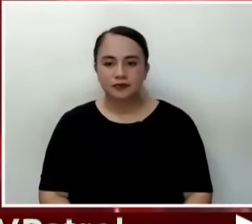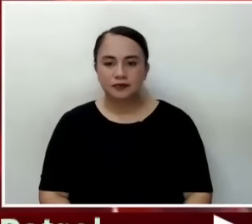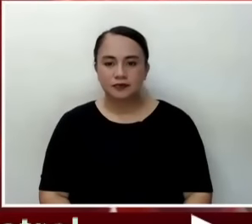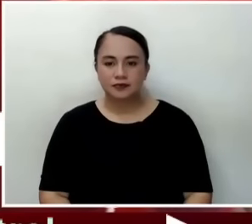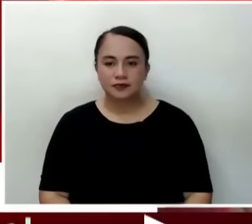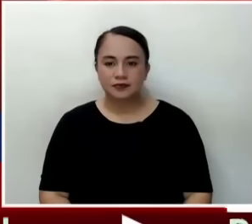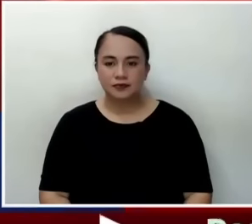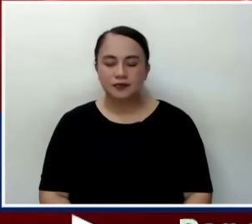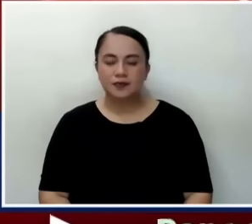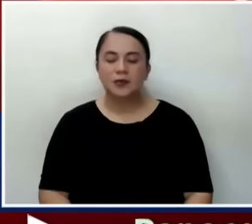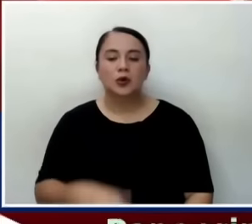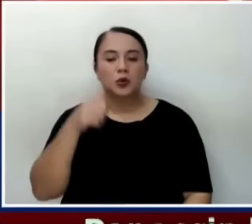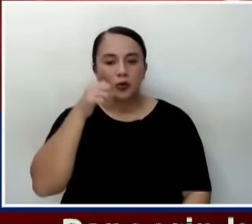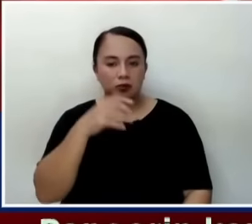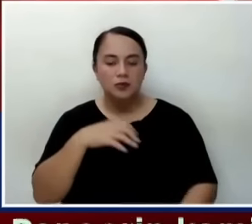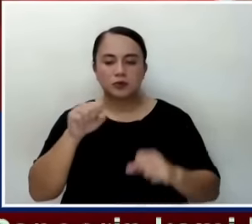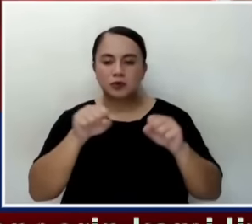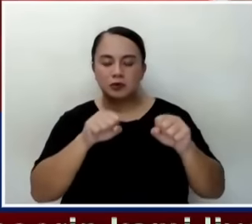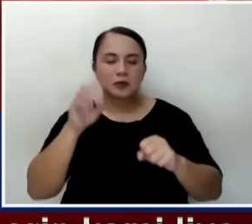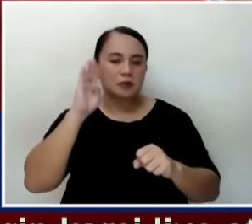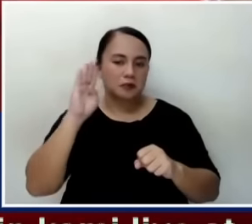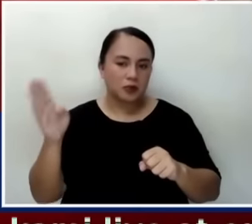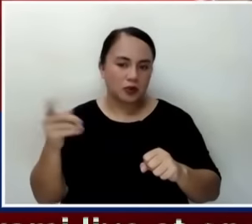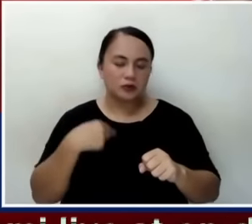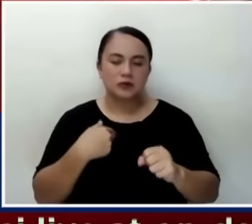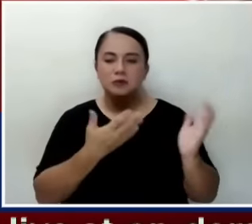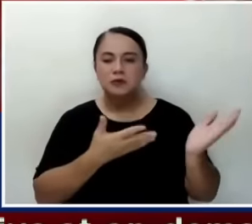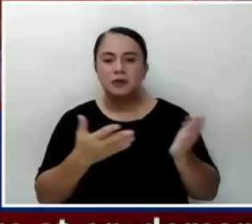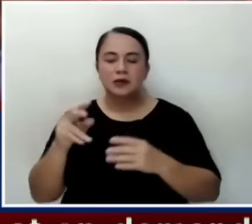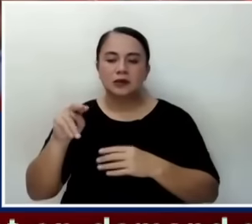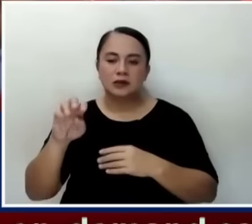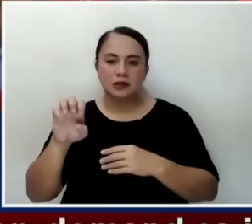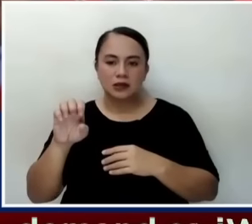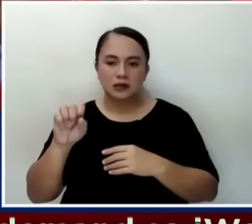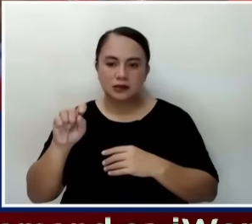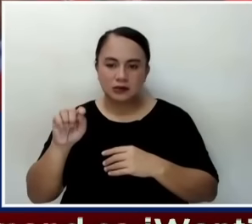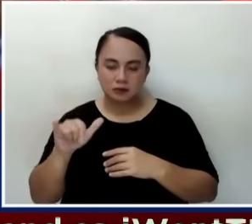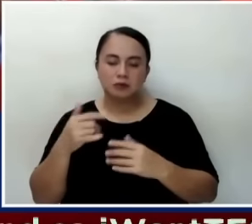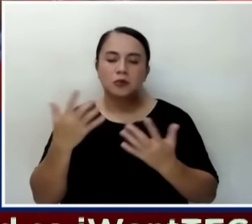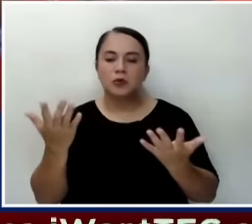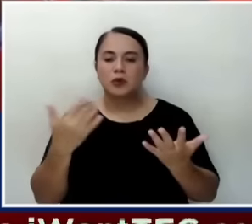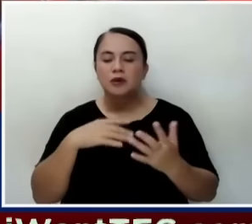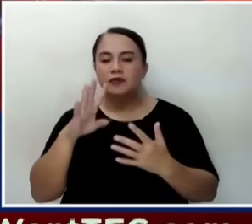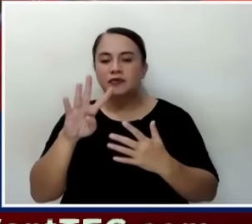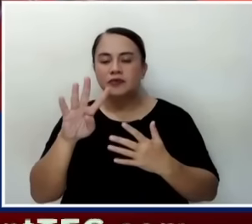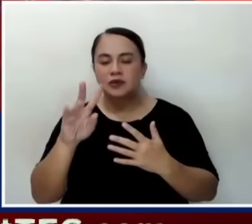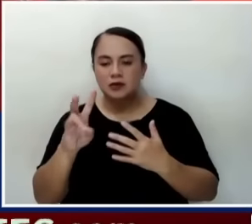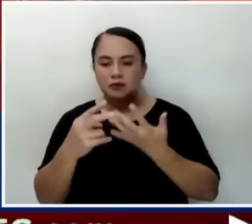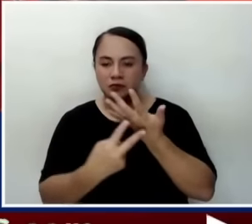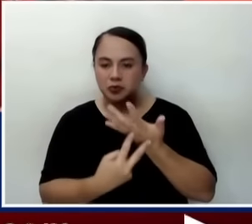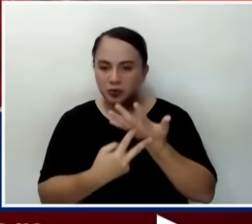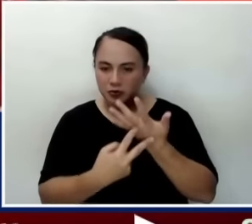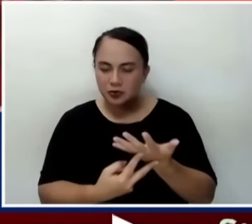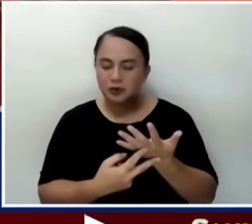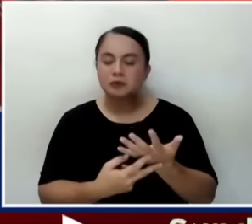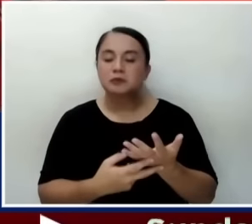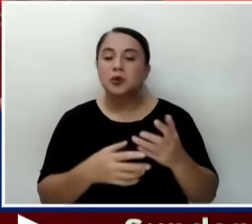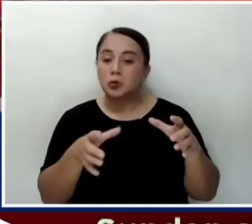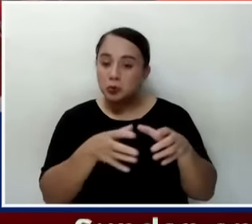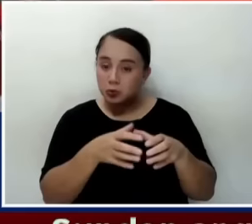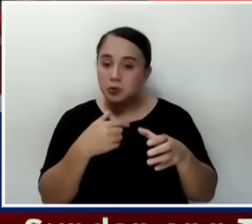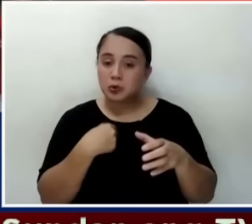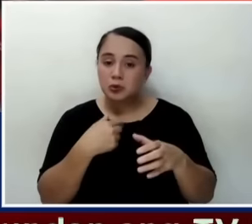Sa women's boxing, bronze medal ang mayuwi ni Nesty Petesio mula sa women's 57-kilogram division matapos maungusan ni